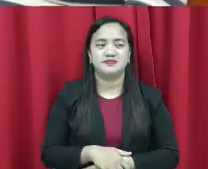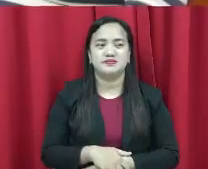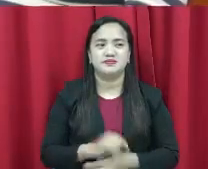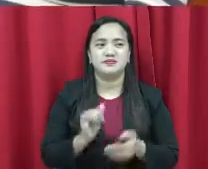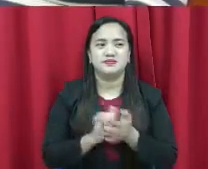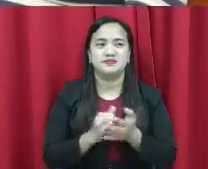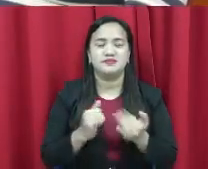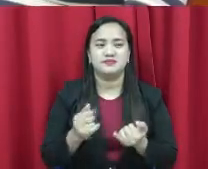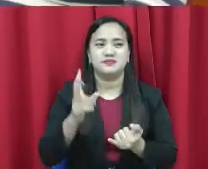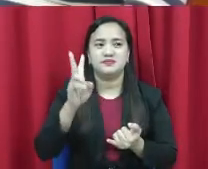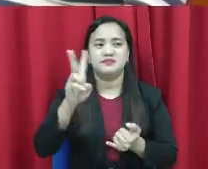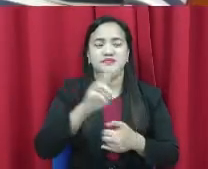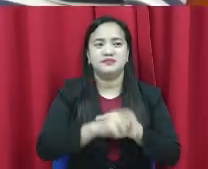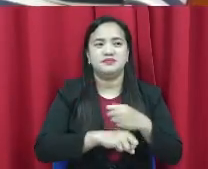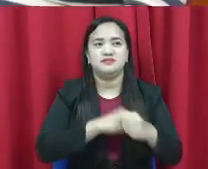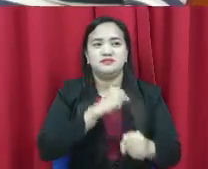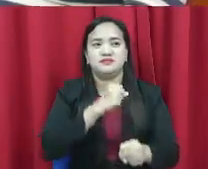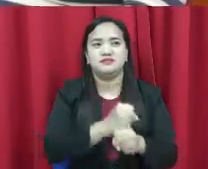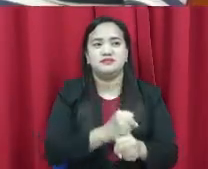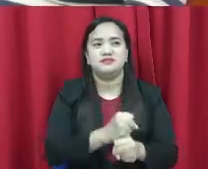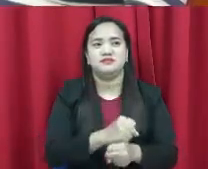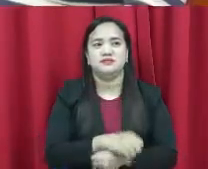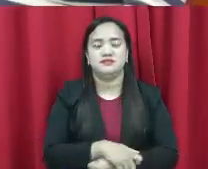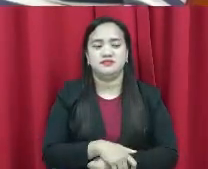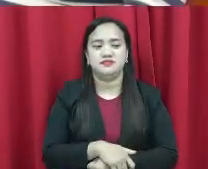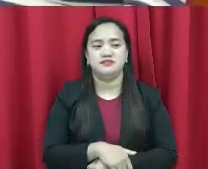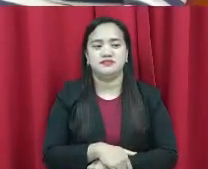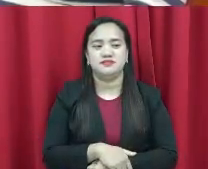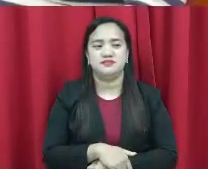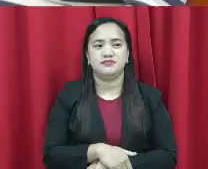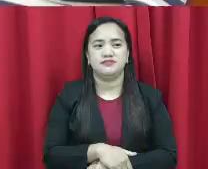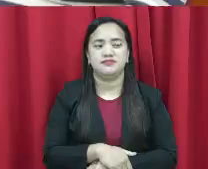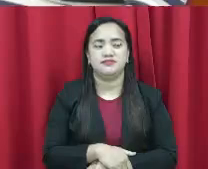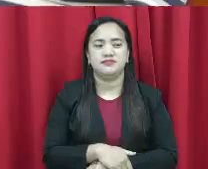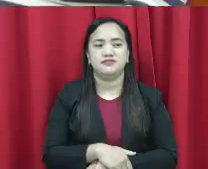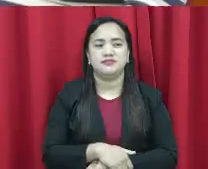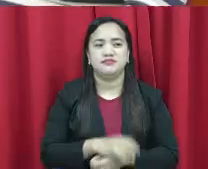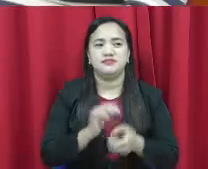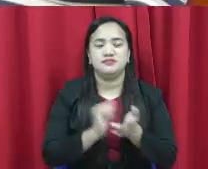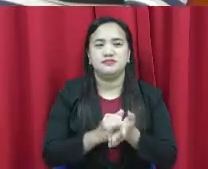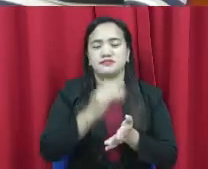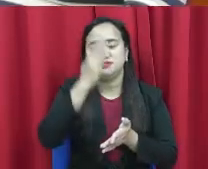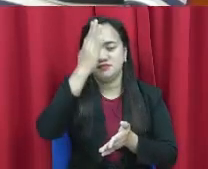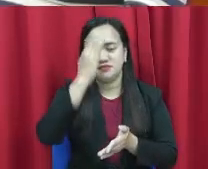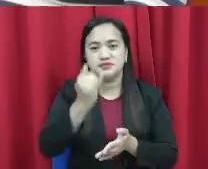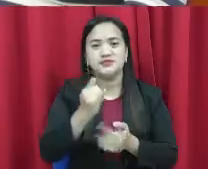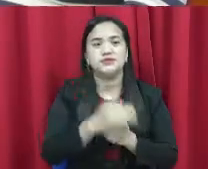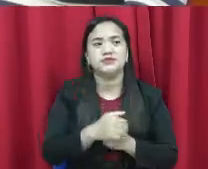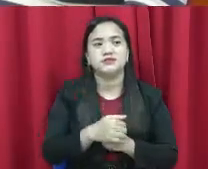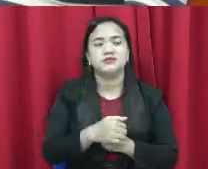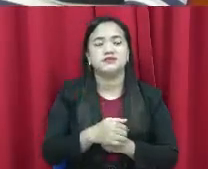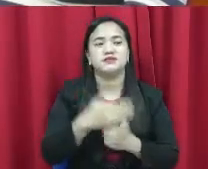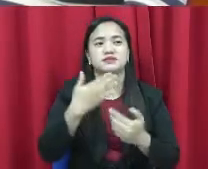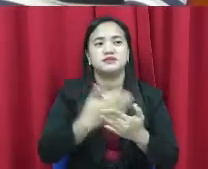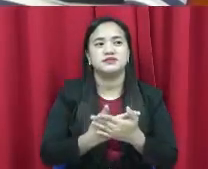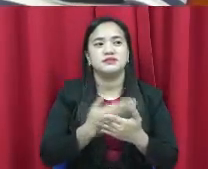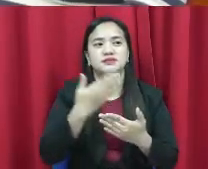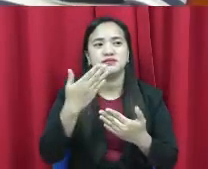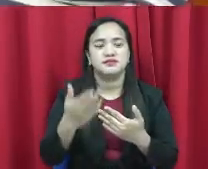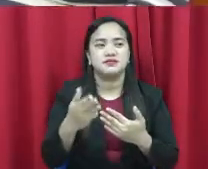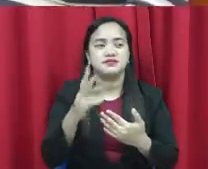kapatid 2 years pong agwat nila ng magiging pangalawang anak po namin kaya sabi ko ah by Pero itong Sa susunod kailangan